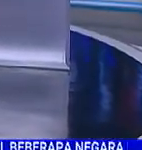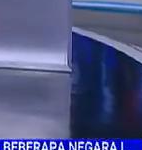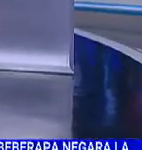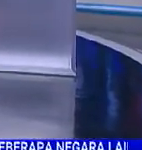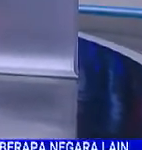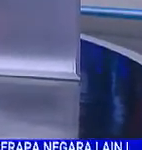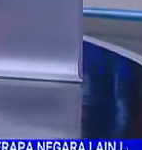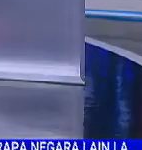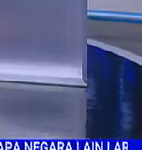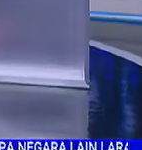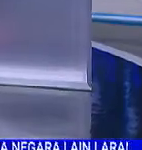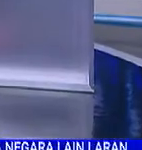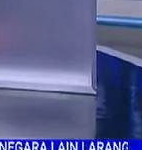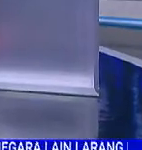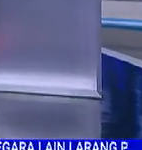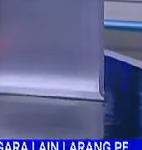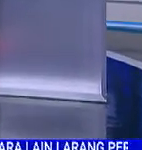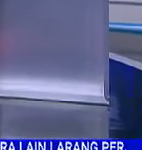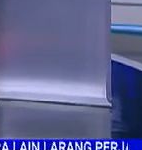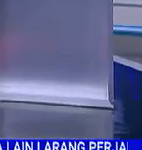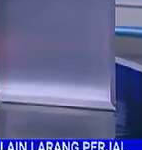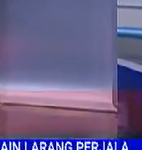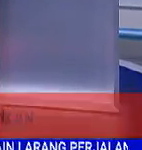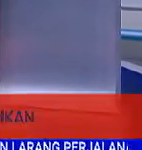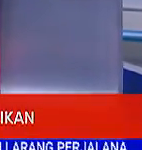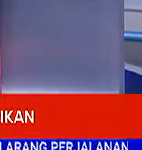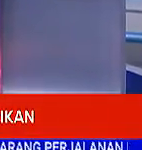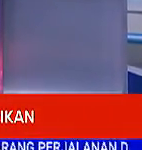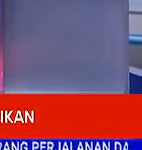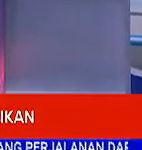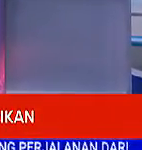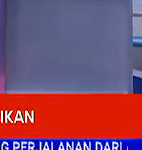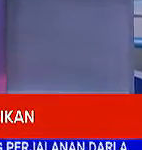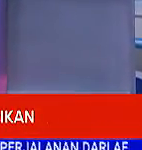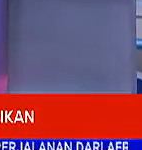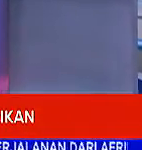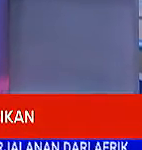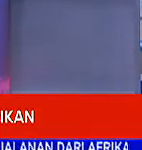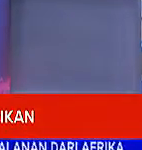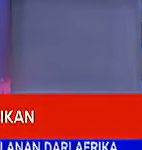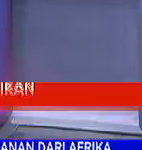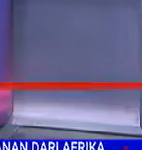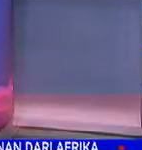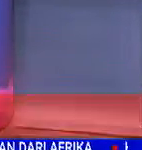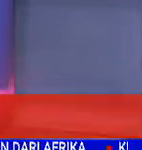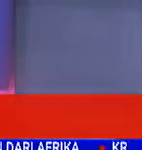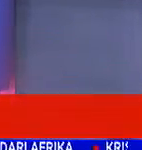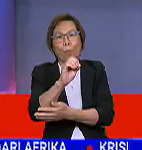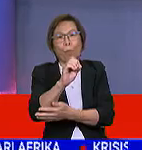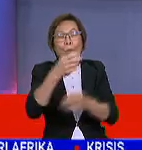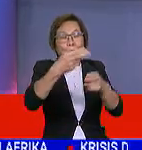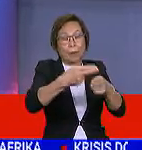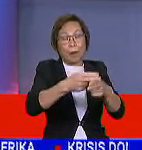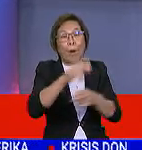Kementerian Kesihatan giat menjalankan penilaian risiko berikutan kemunculan varian baharu COVID-19